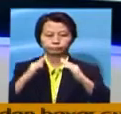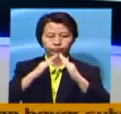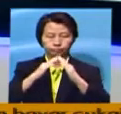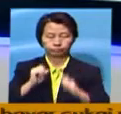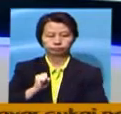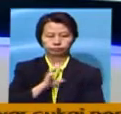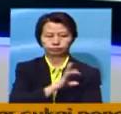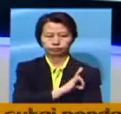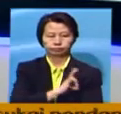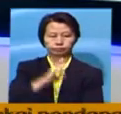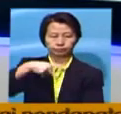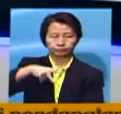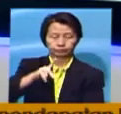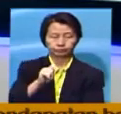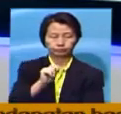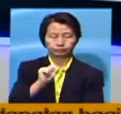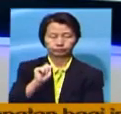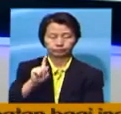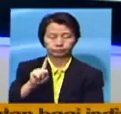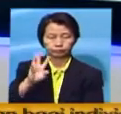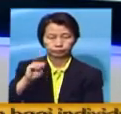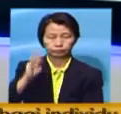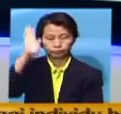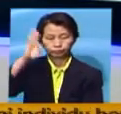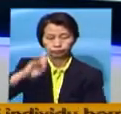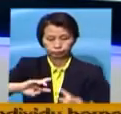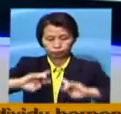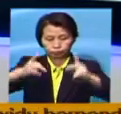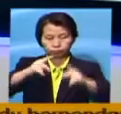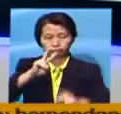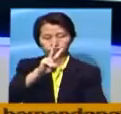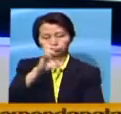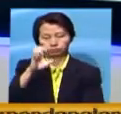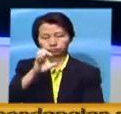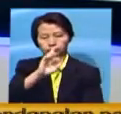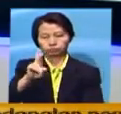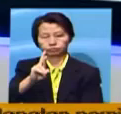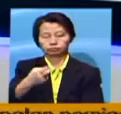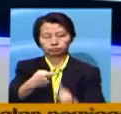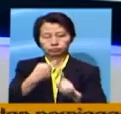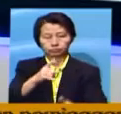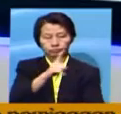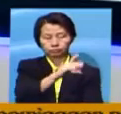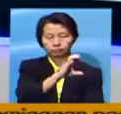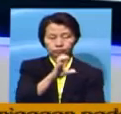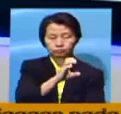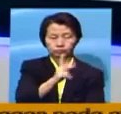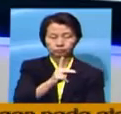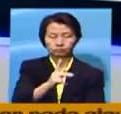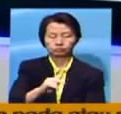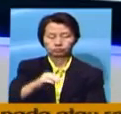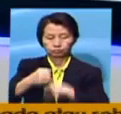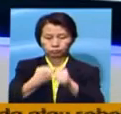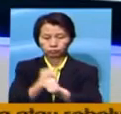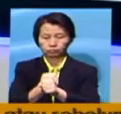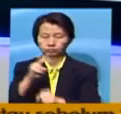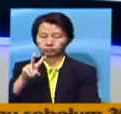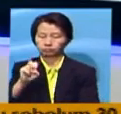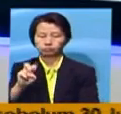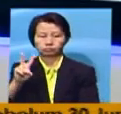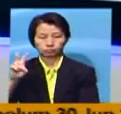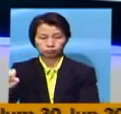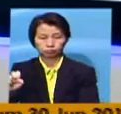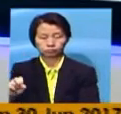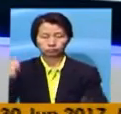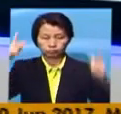1 Malaysia PPA 1m akan ditingkatkan kepada 200,000 unit daripada 100,000 unit menjelang 2020 Perdana Menteri